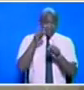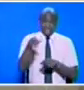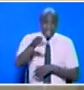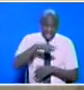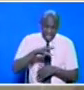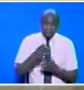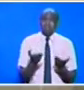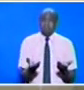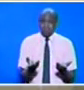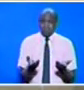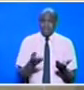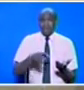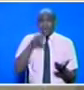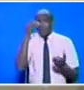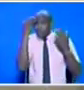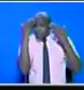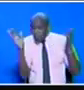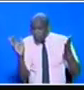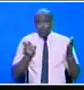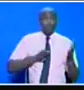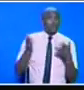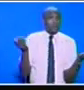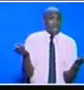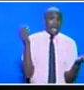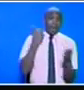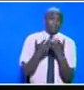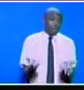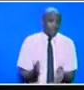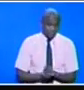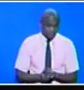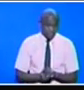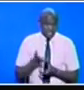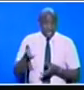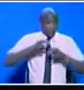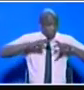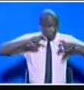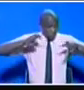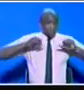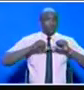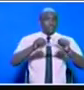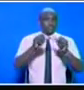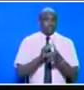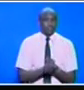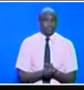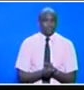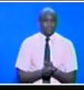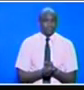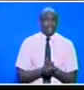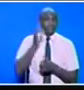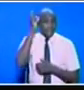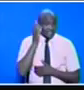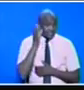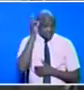la tukio, ingali hajulikani alikuwa mwanamke huyo hadi sasa, uchunguzi unaendelea. Francis